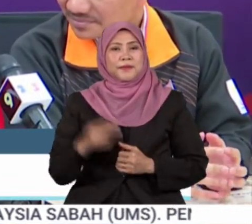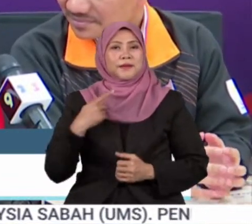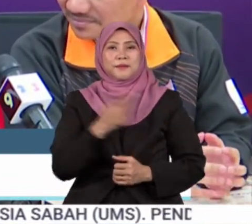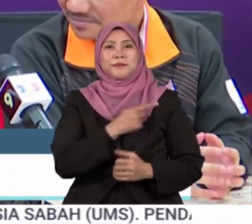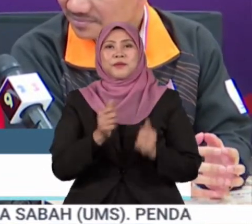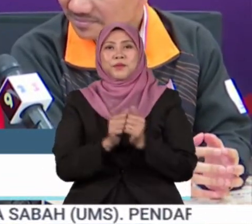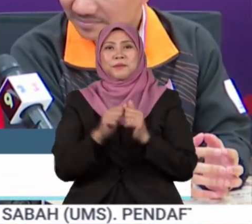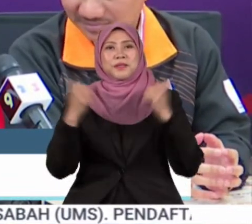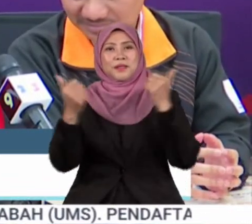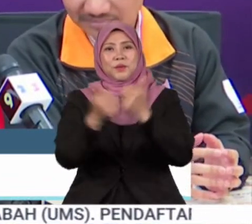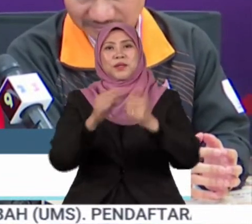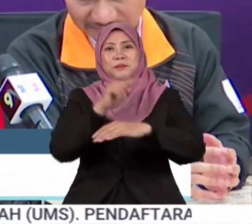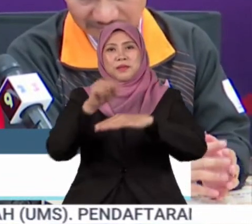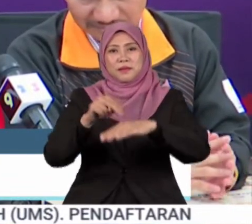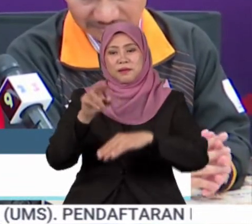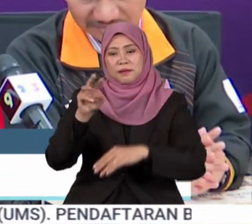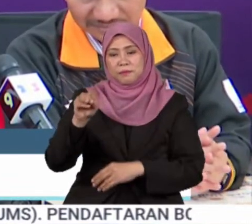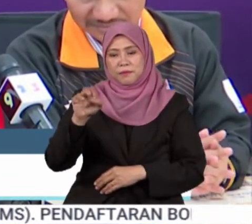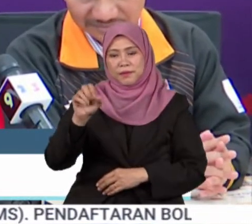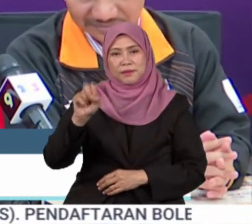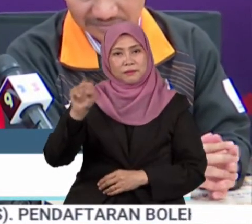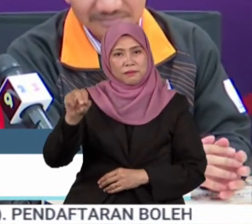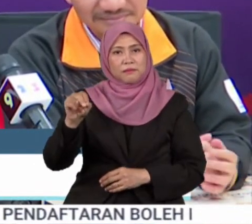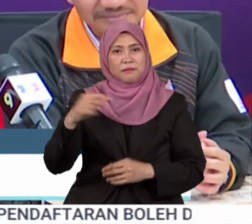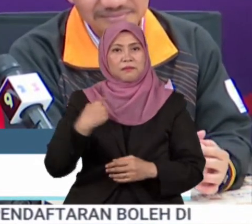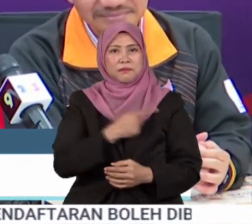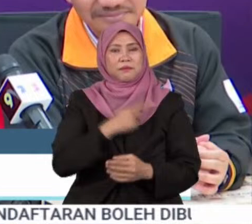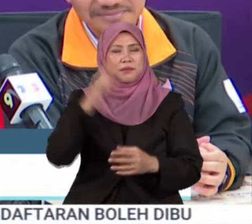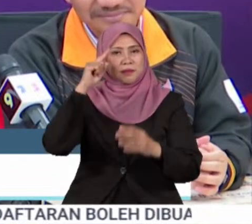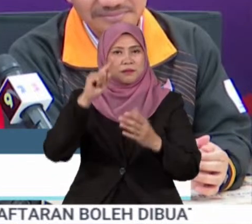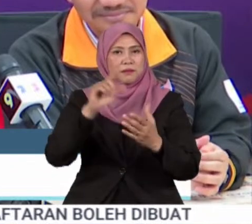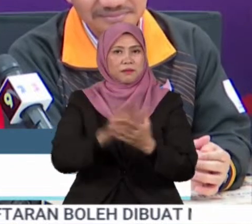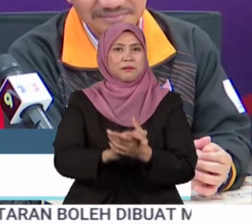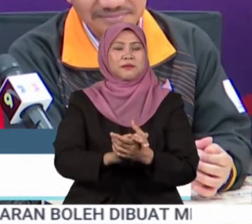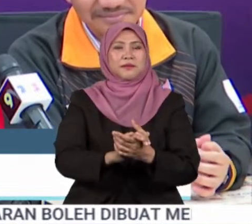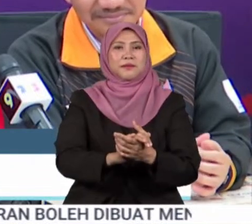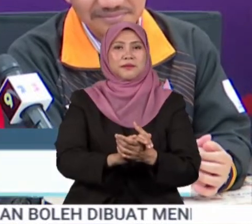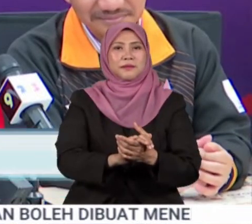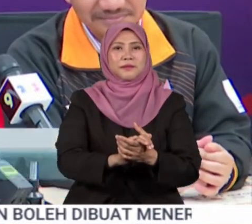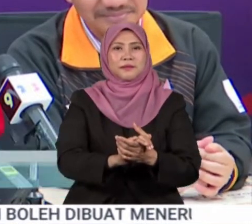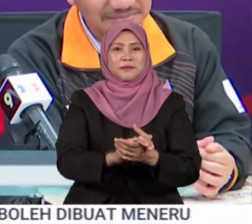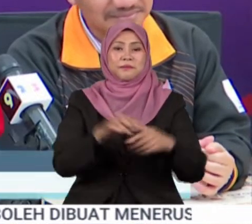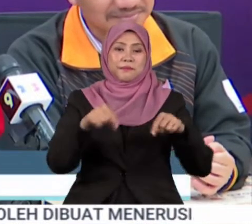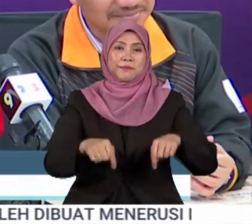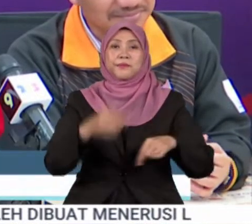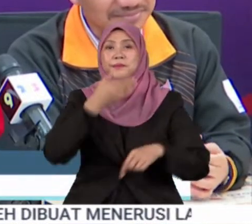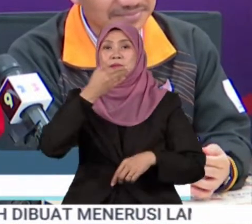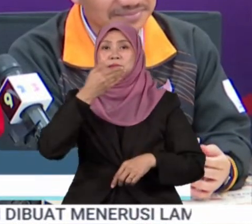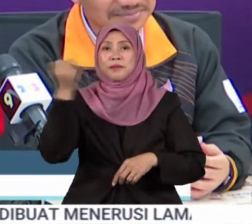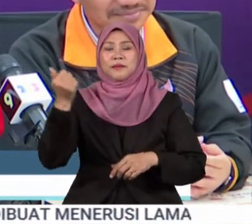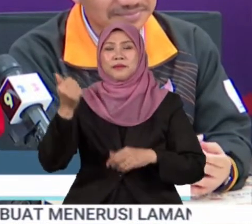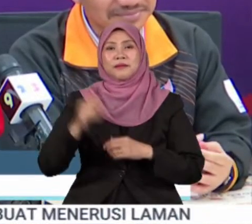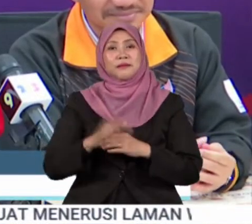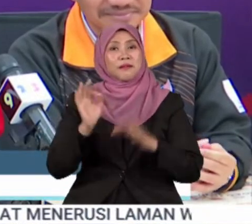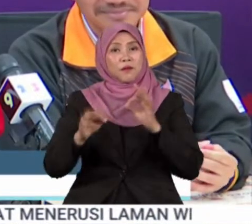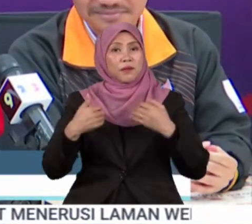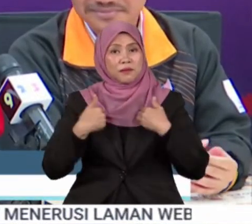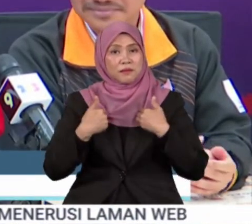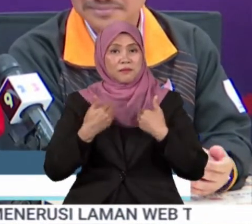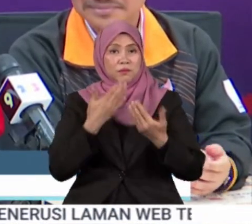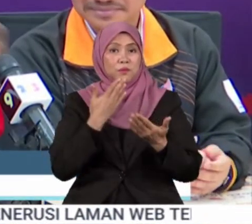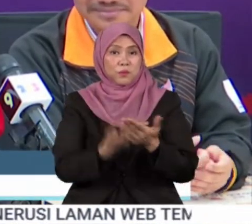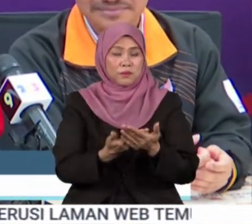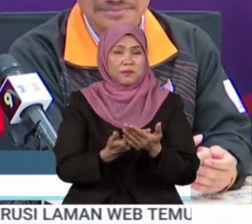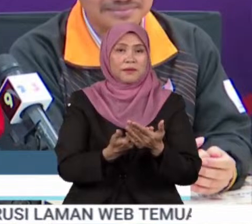Persatuan Kebangsaan dan juga MSN, we all believe that this is apa... Yang terbaik. Kalau extra bonus,